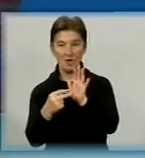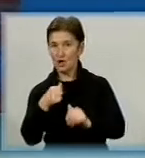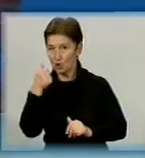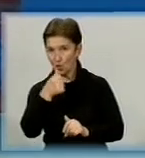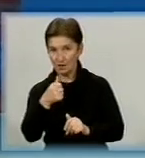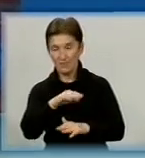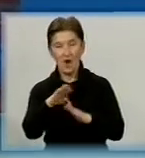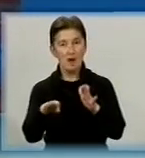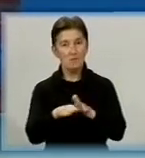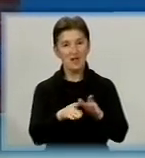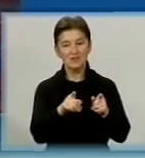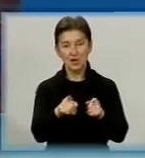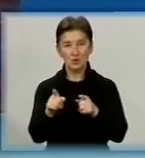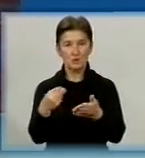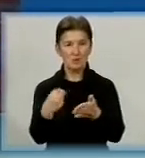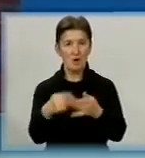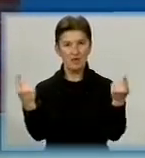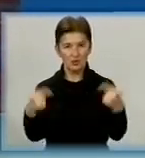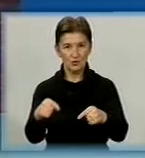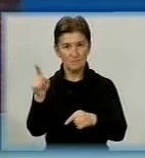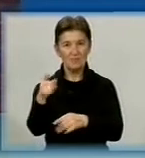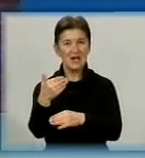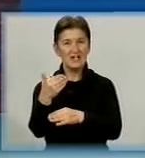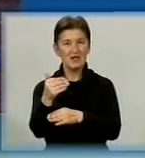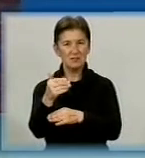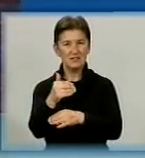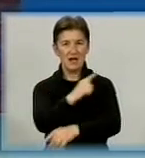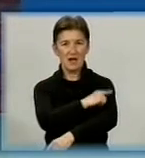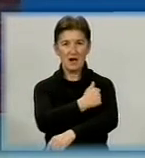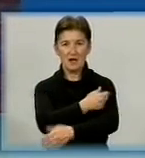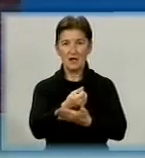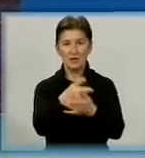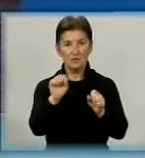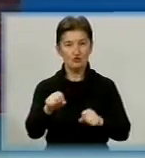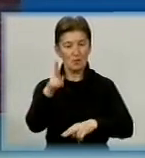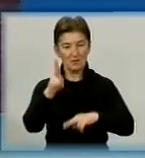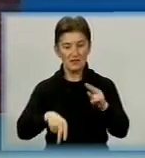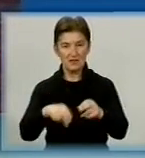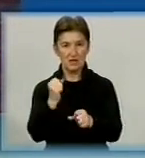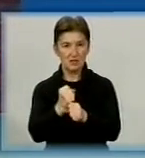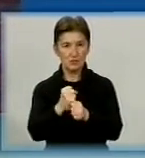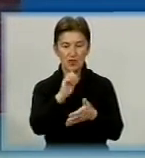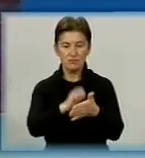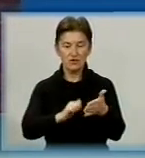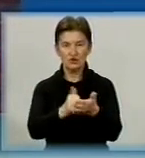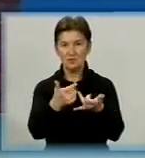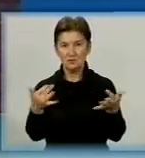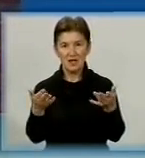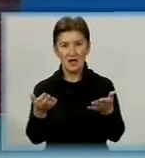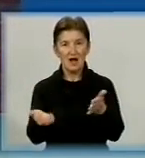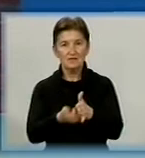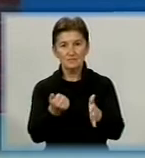Під загрозою банкрутства вже за місяць Знам'янська бальнеологічна лікарня може припинити свою роботу. Причин декілька. Здравниці затримує